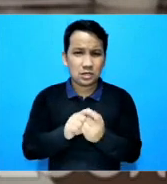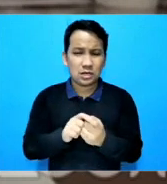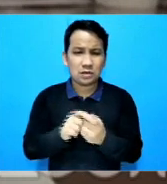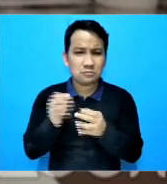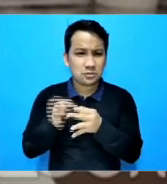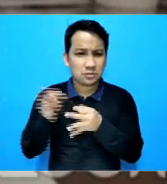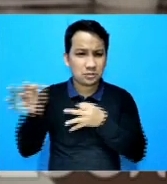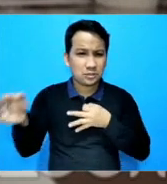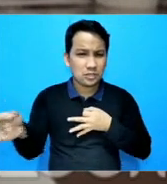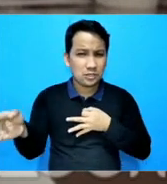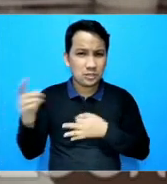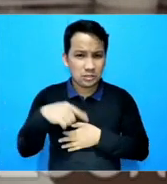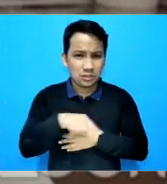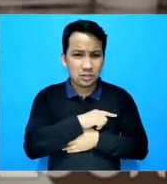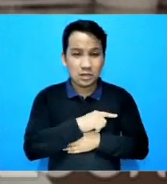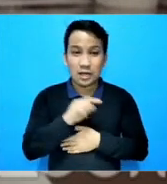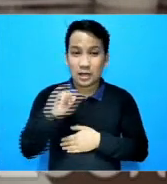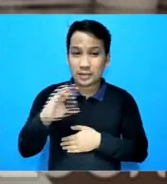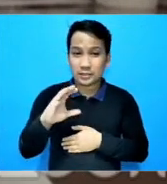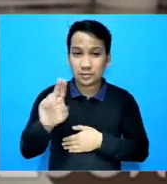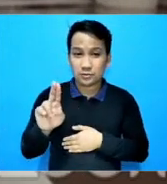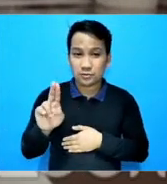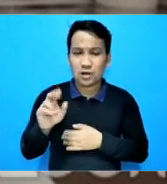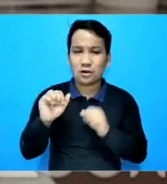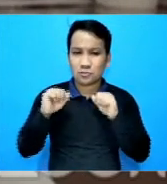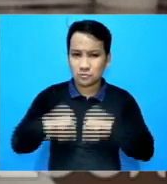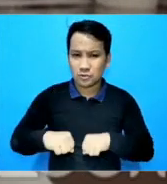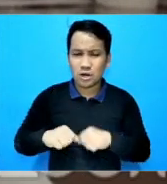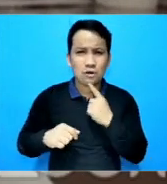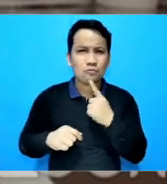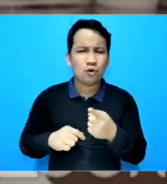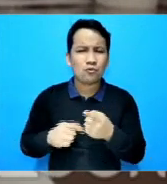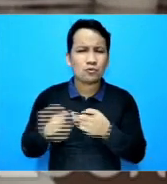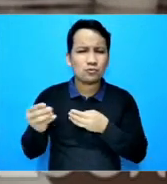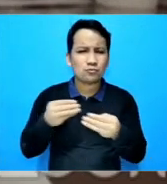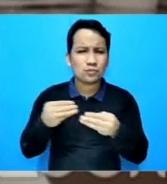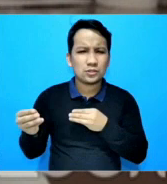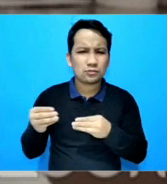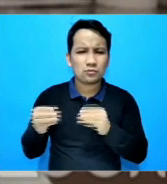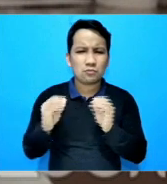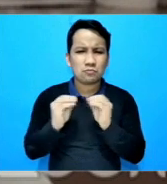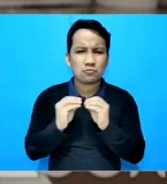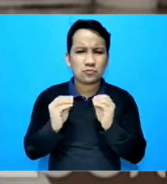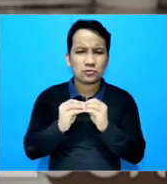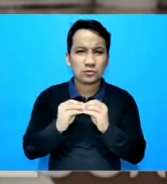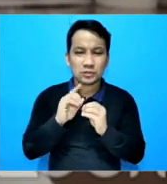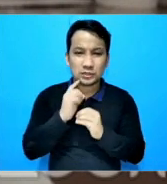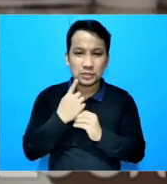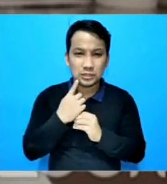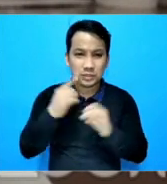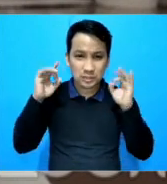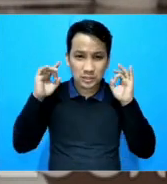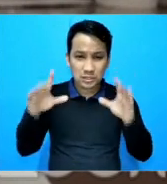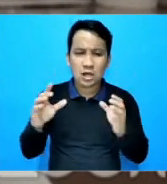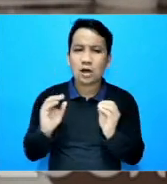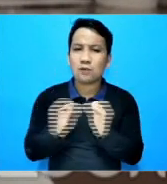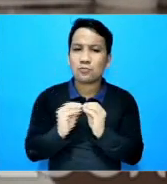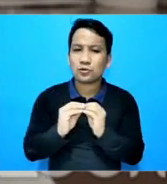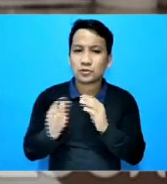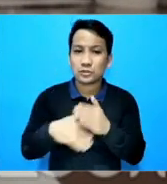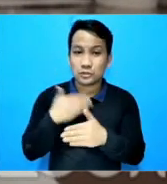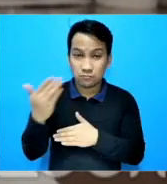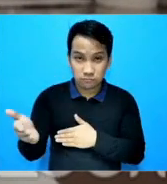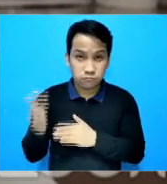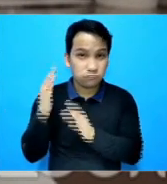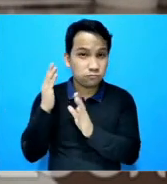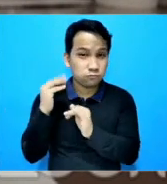expanding our ICU capacity, we will be able to manage and treat more severe and critical, and therefore, hopefully, we